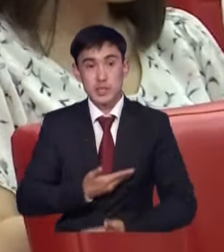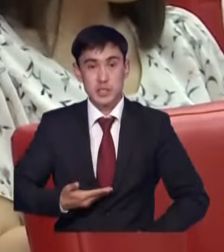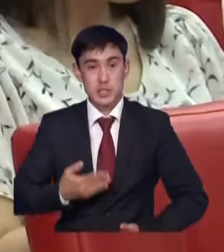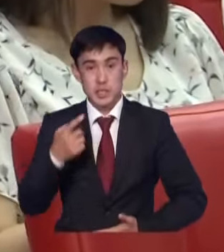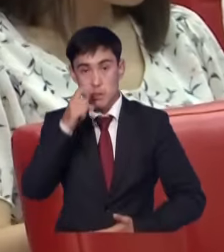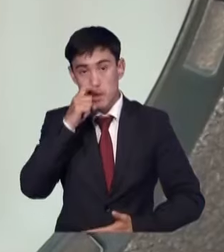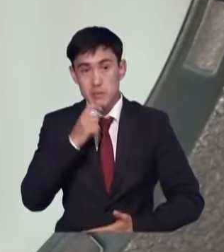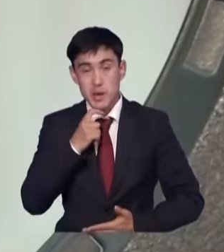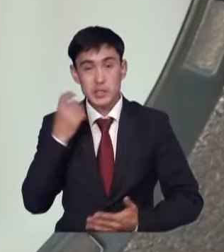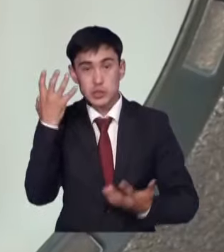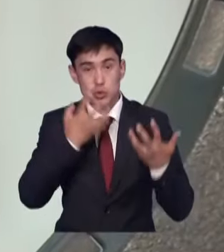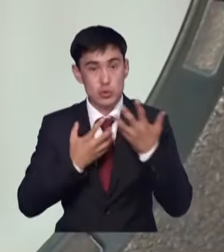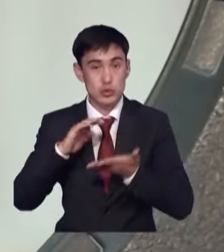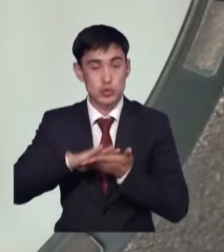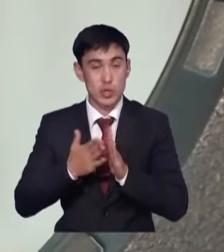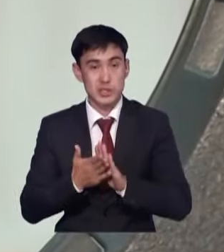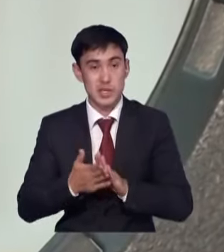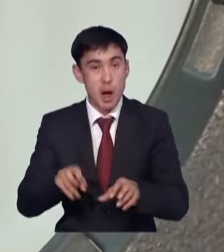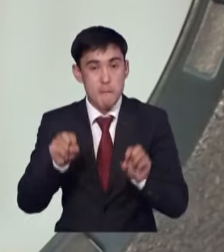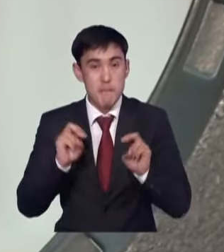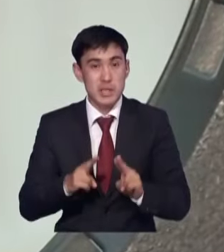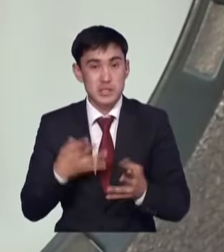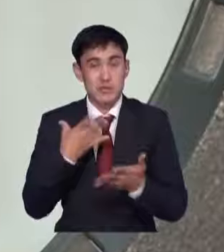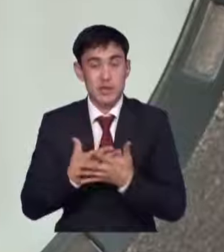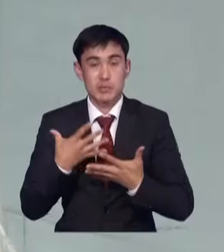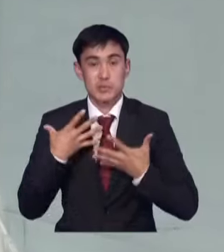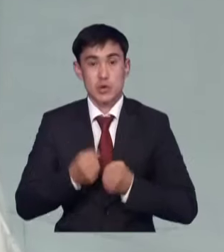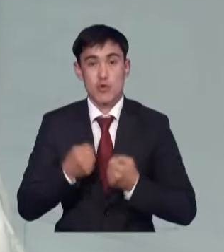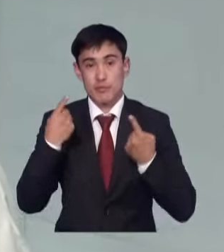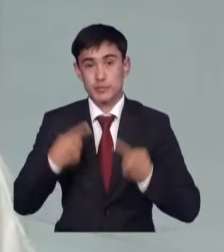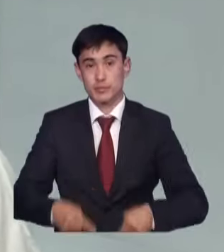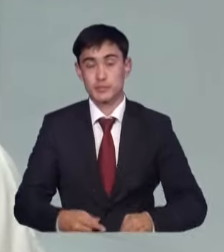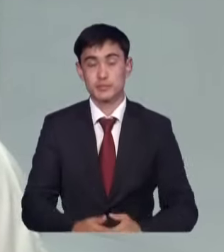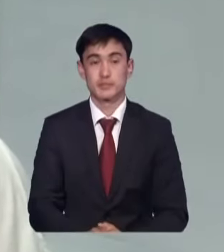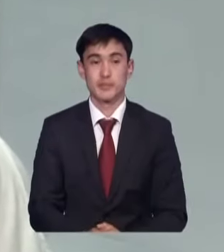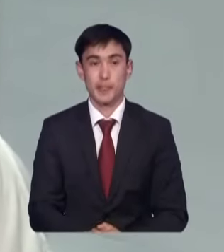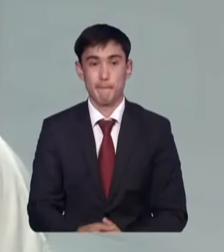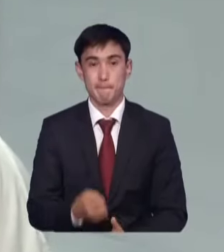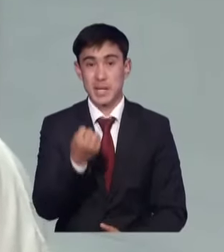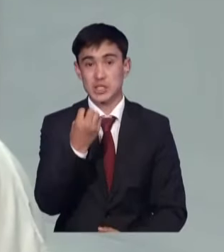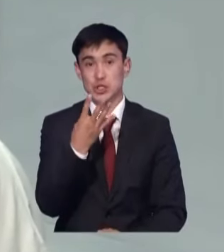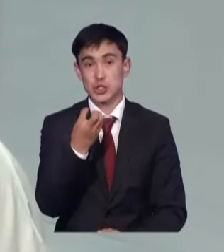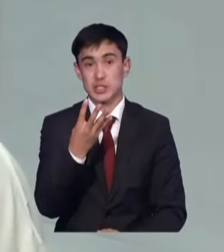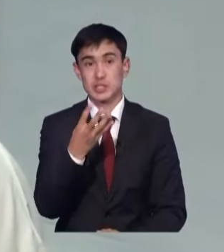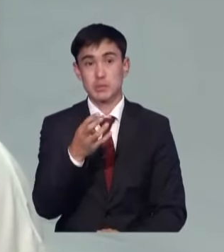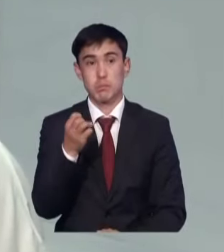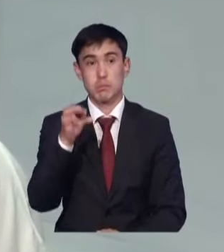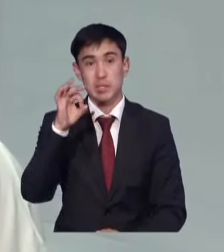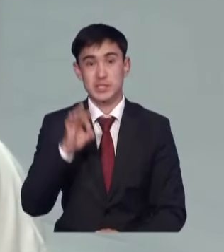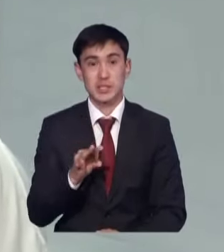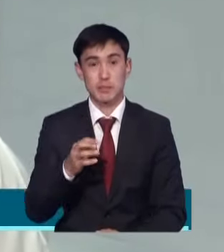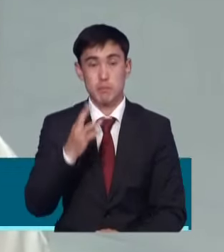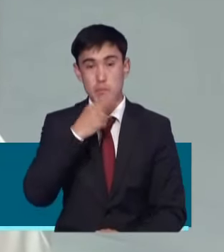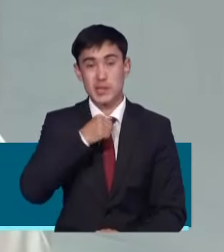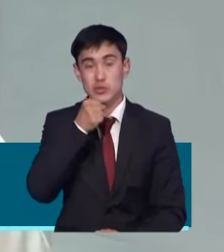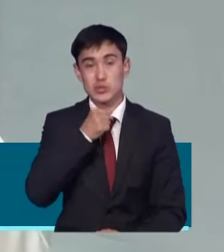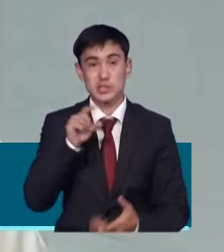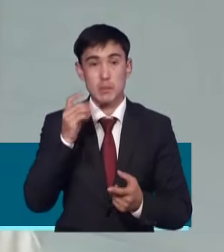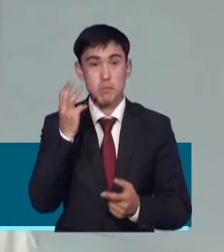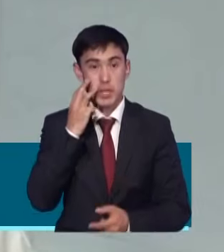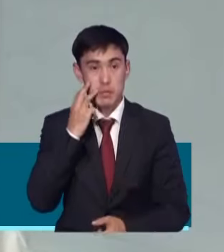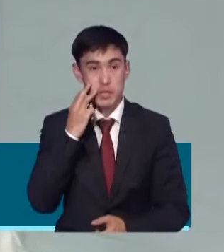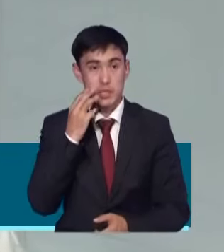серьезности ситуации, а потому рискуют главным – своим здоровьем. 14% у нас подростков забеременели. Это подростки с